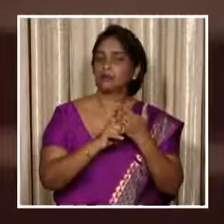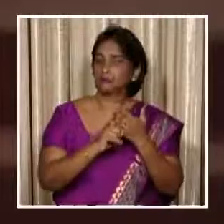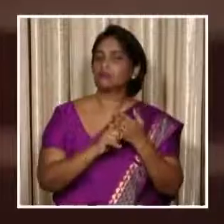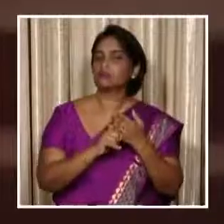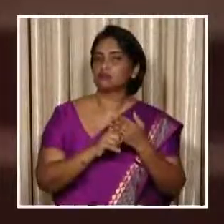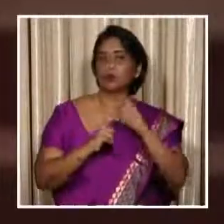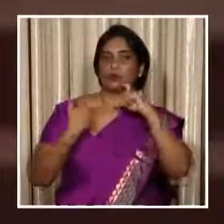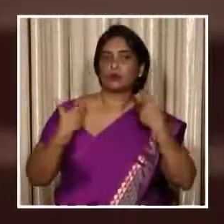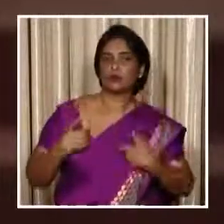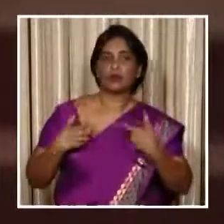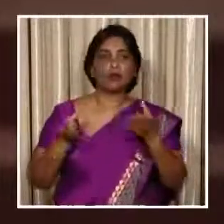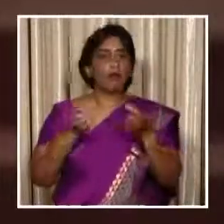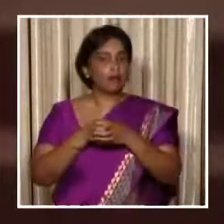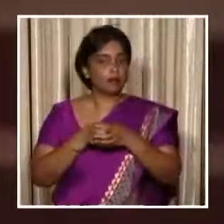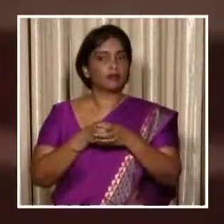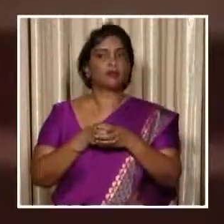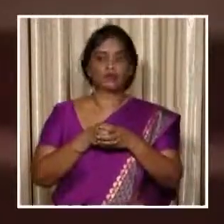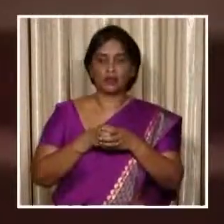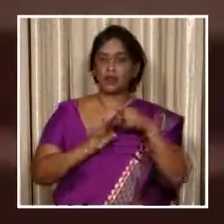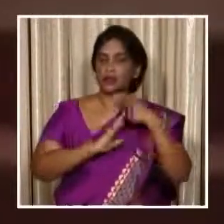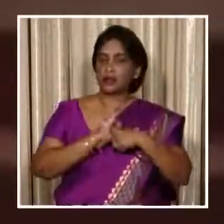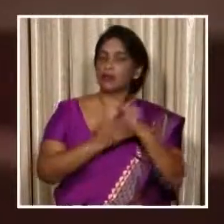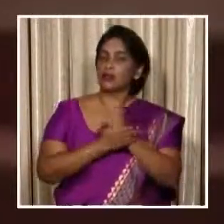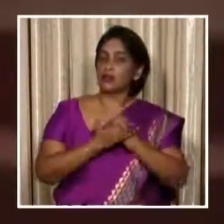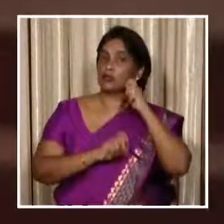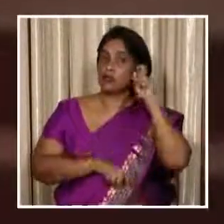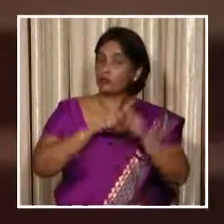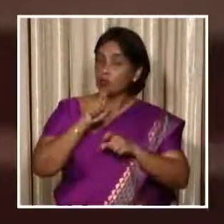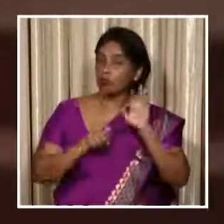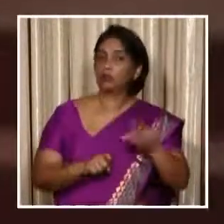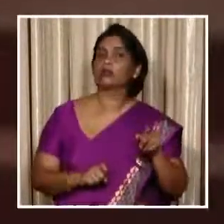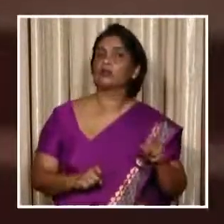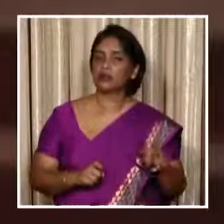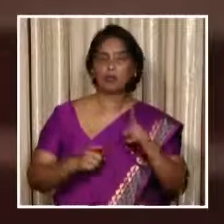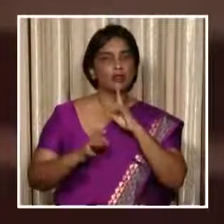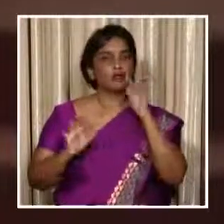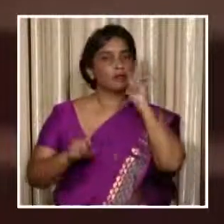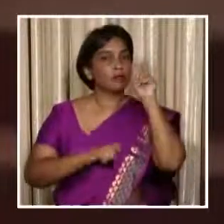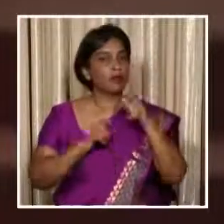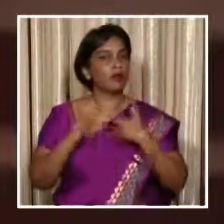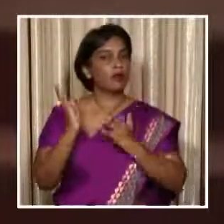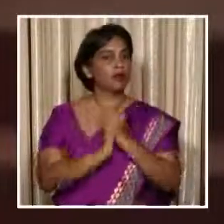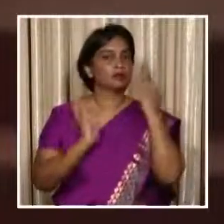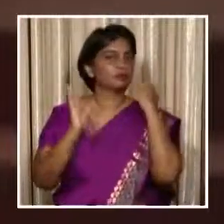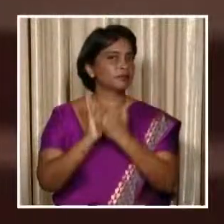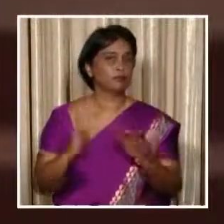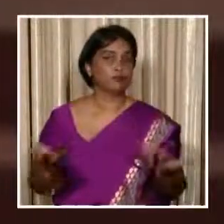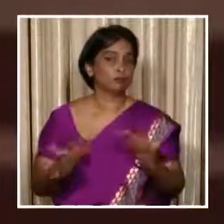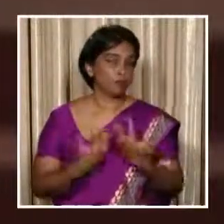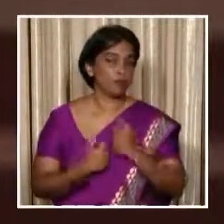தலைவர்கள், போதைப்பொருள் கடத்தல்காரர்கள் 2015 ஆண்டின் பின்னரான அரசாங்க காலத்தில் நாடு